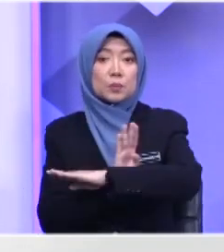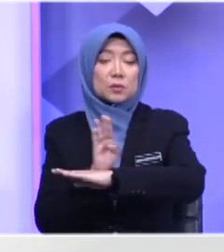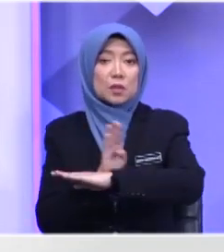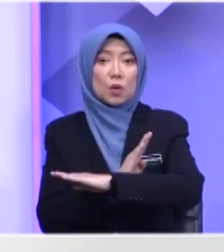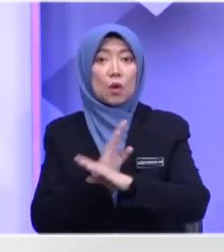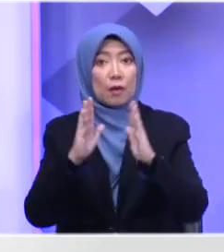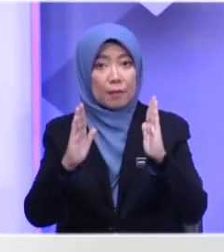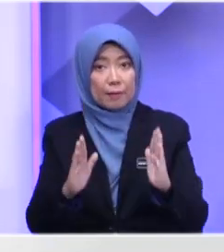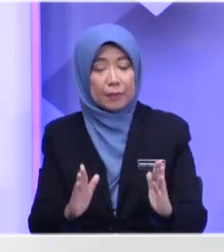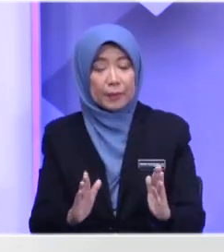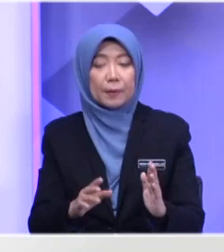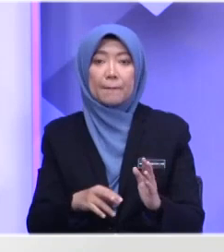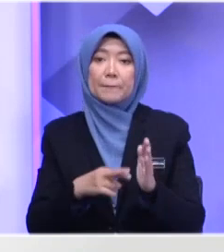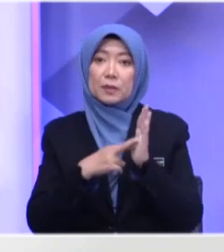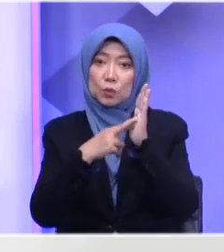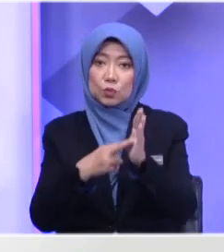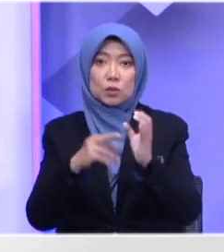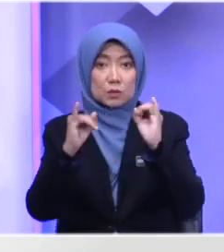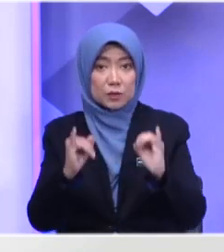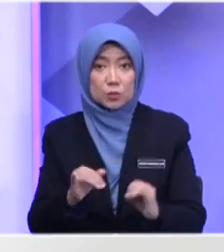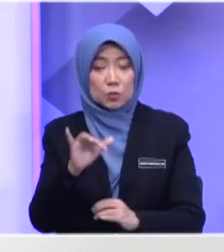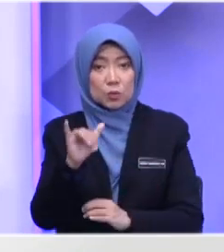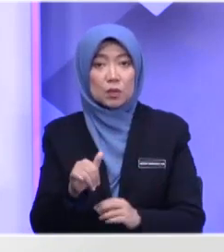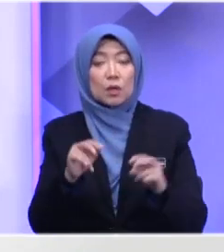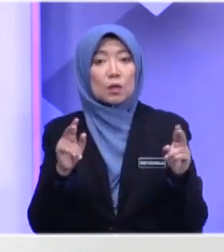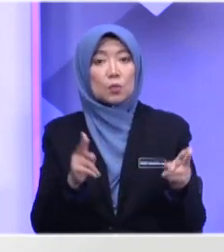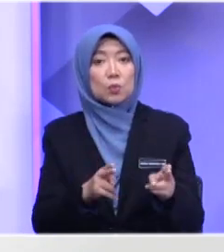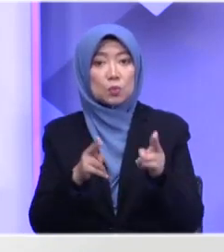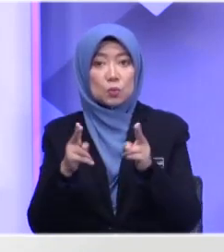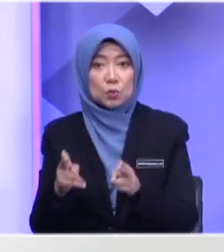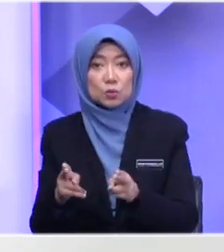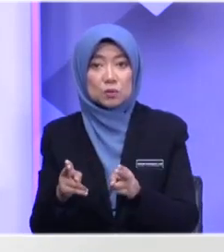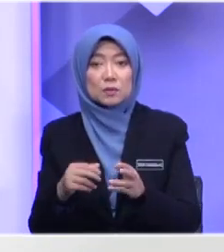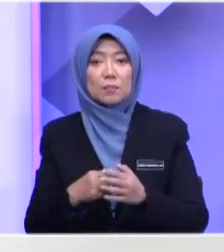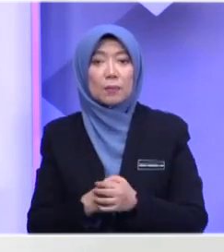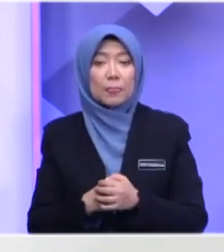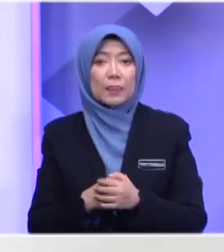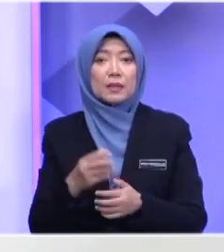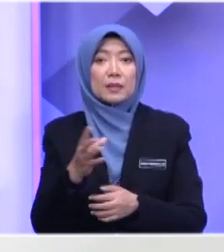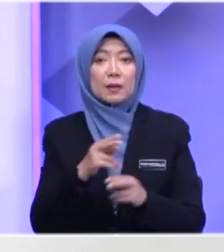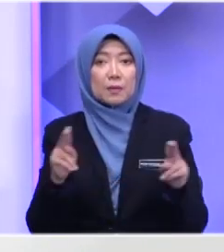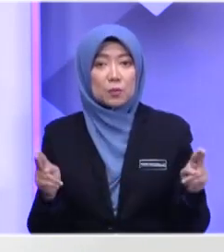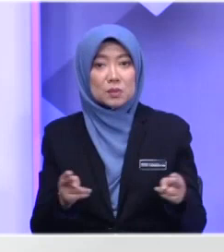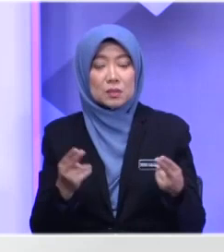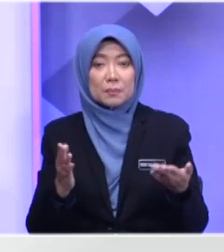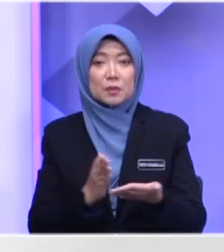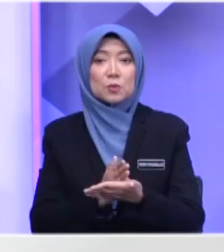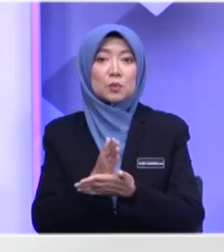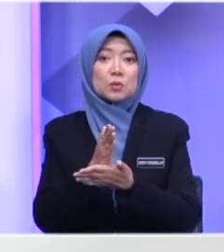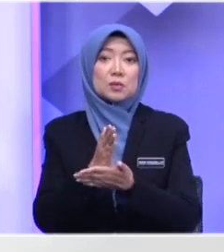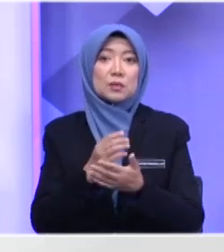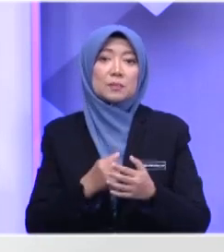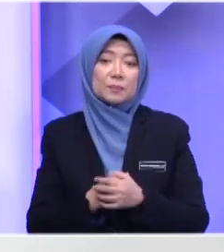individu yang menabraknya menumbuhkan menguruskan menanggung risiko punya Gan dan berusaha secara berterusan